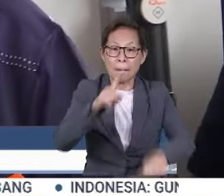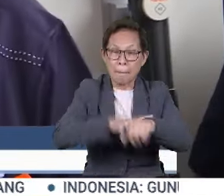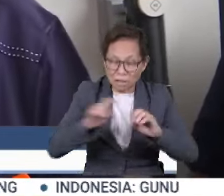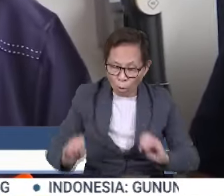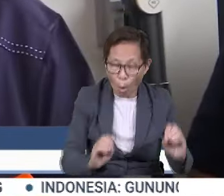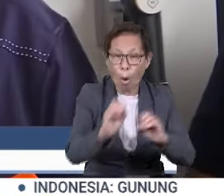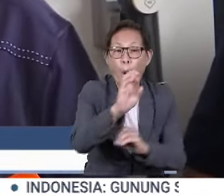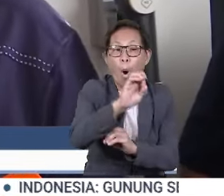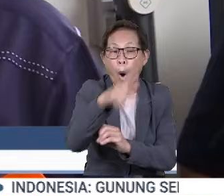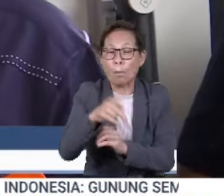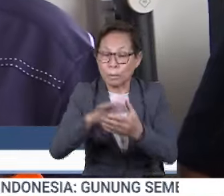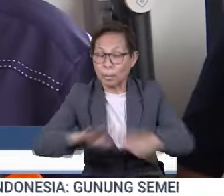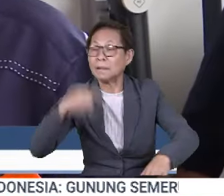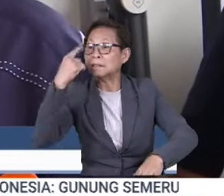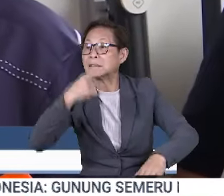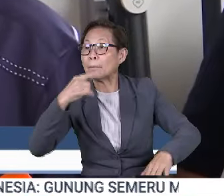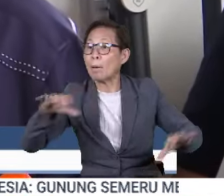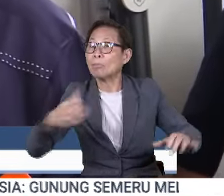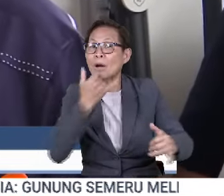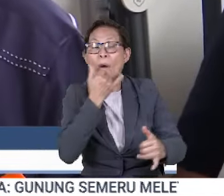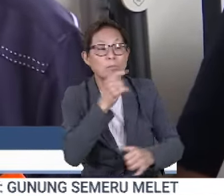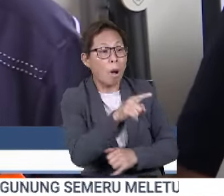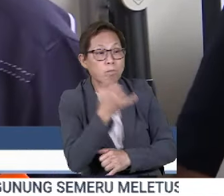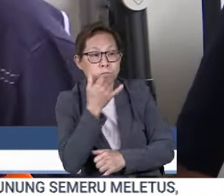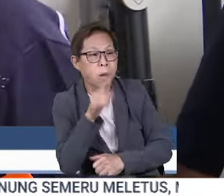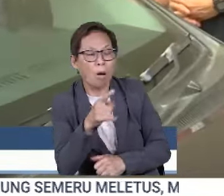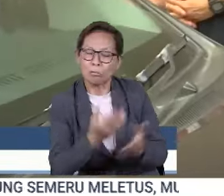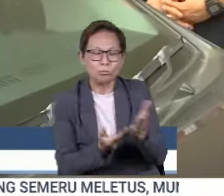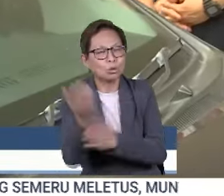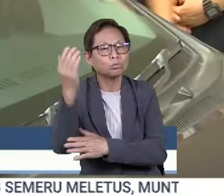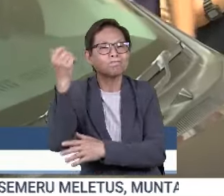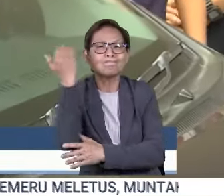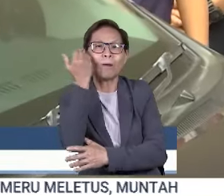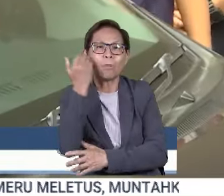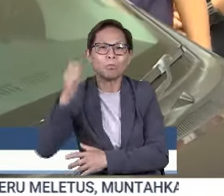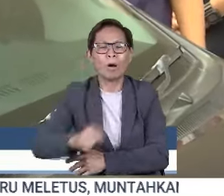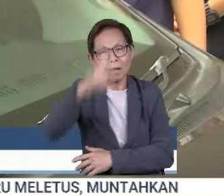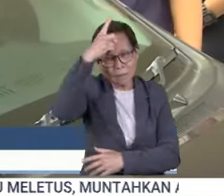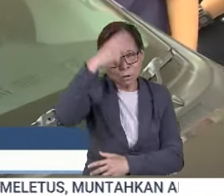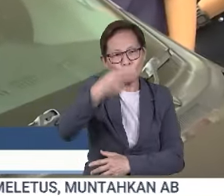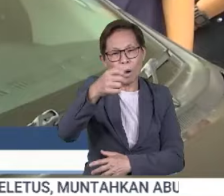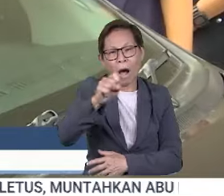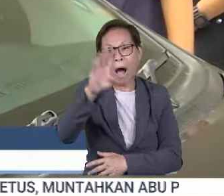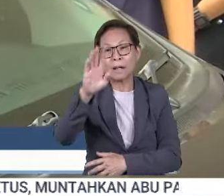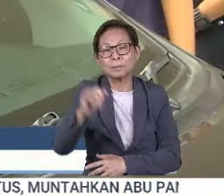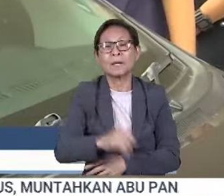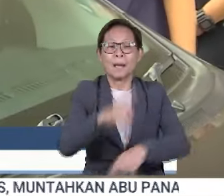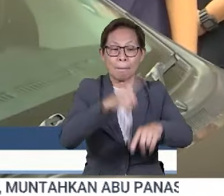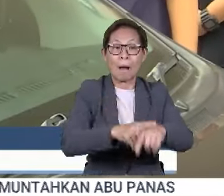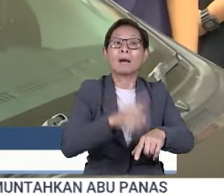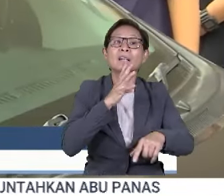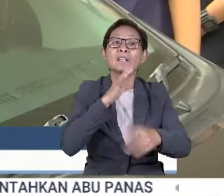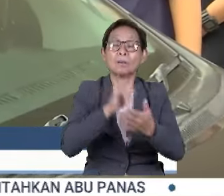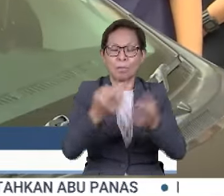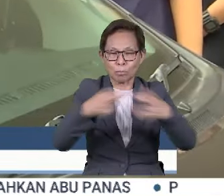ops keselamatan, siapa yang didapati bersalah, memang terus ke mahkamah. Dato' Hasbi berkata demikian di pelancaran program